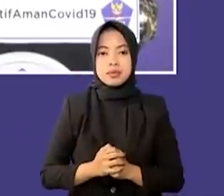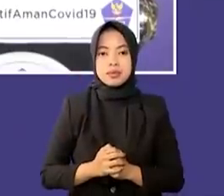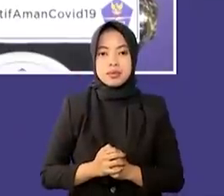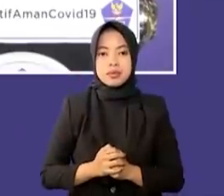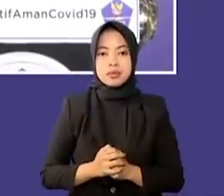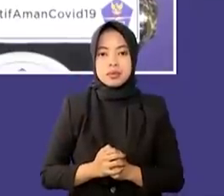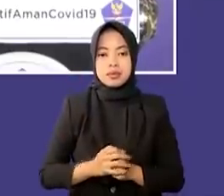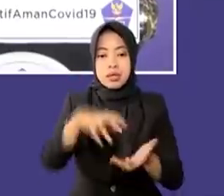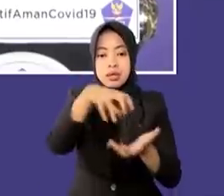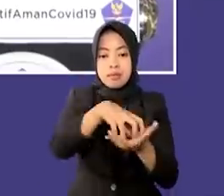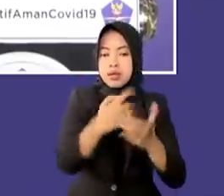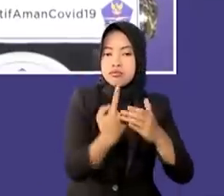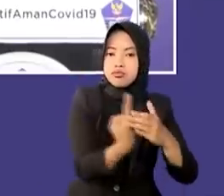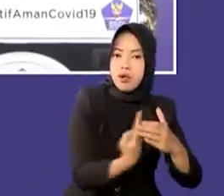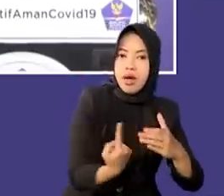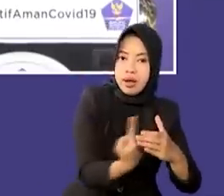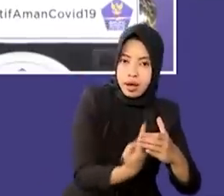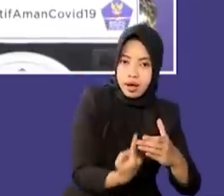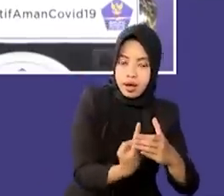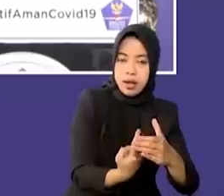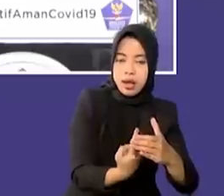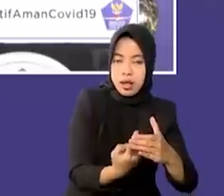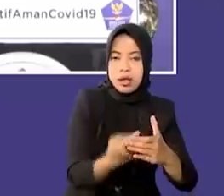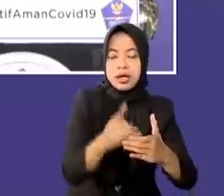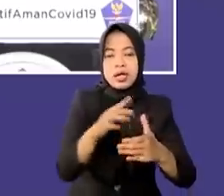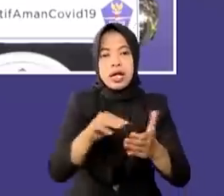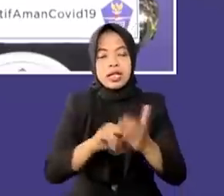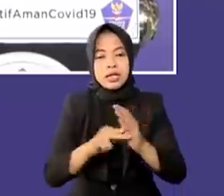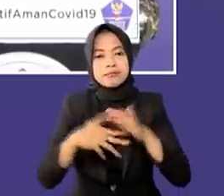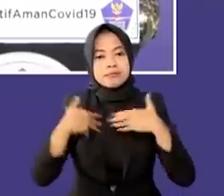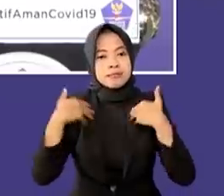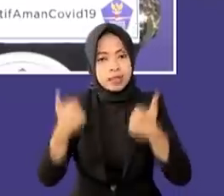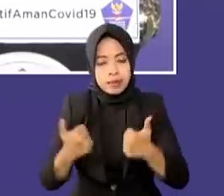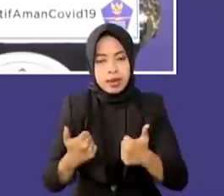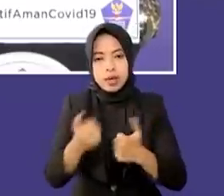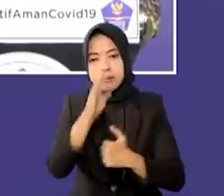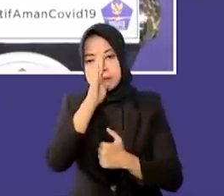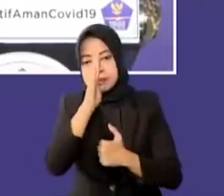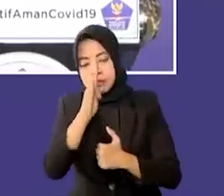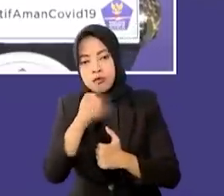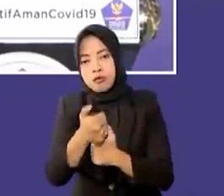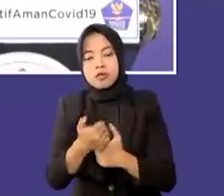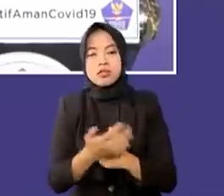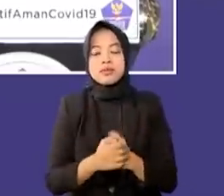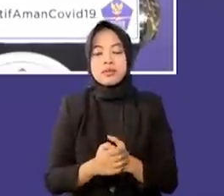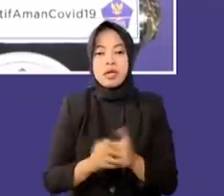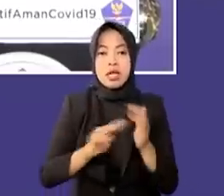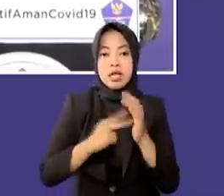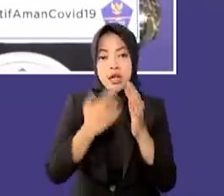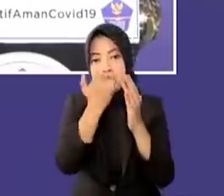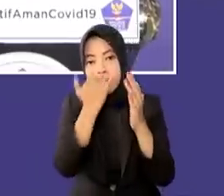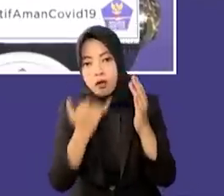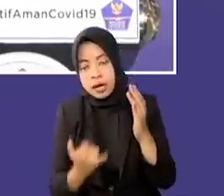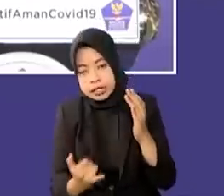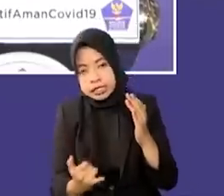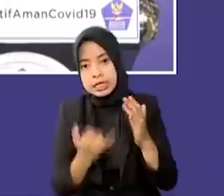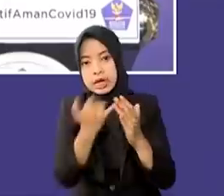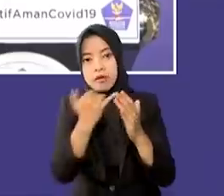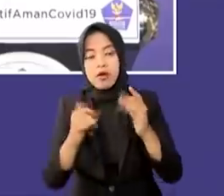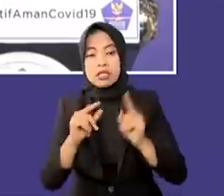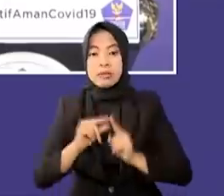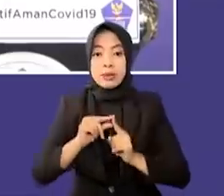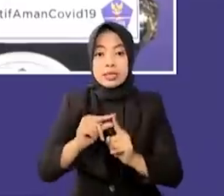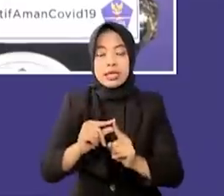karantina wilayah dan kemudian kita menjamin sepenuhnya bahwa evaluasi terhadap